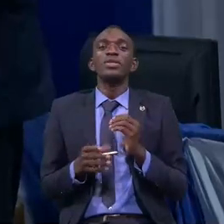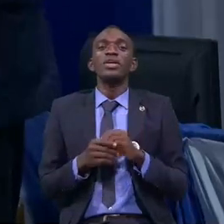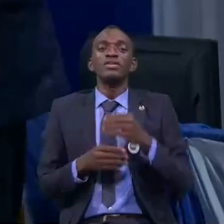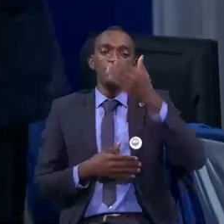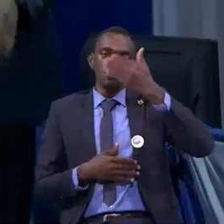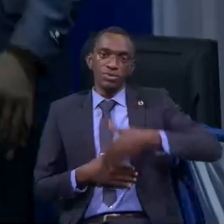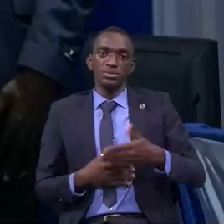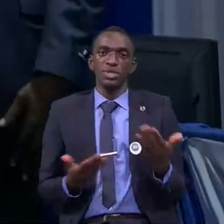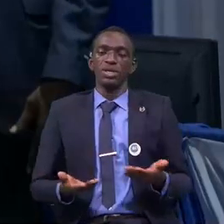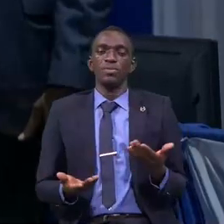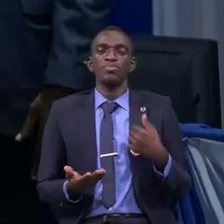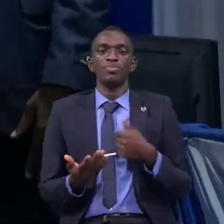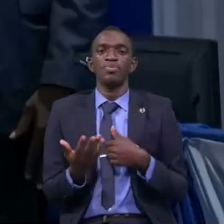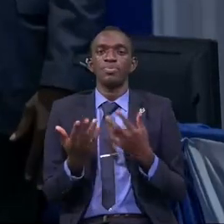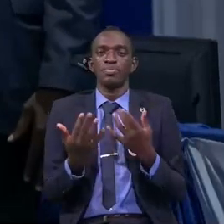Devant, nous vous attendons.